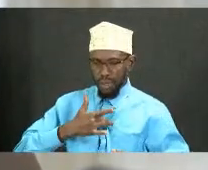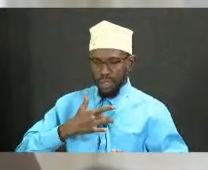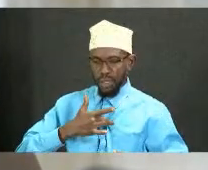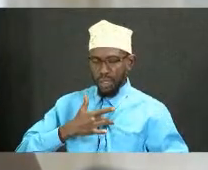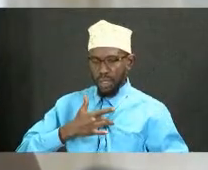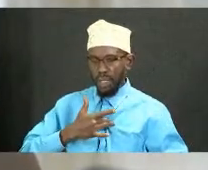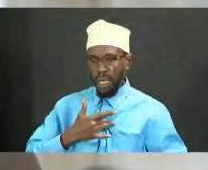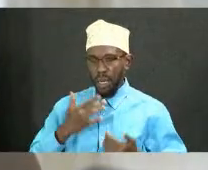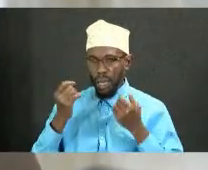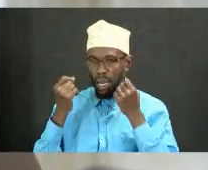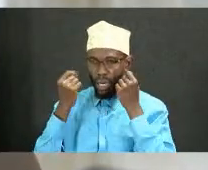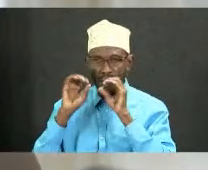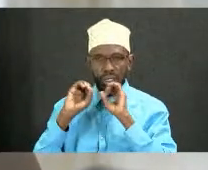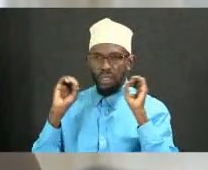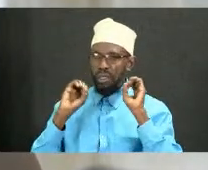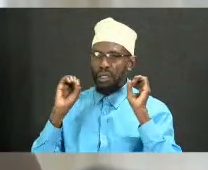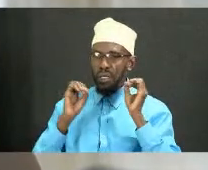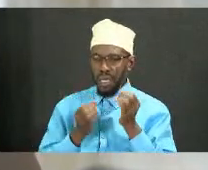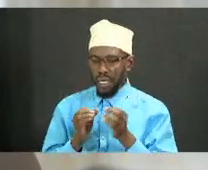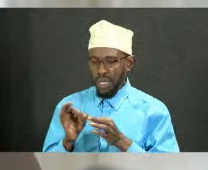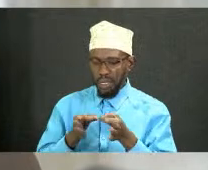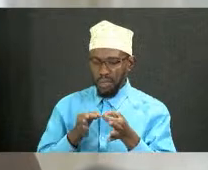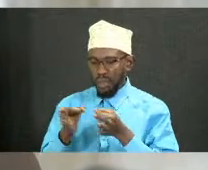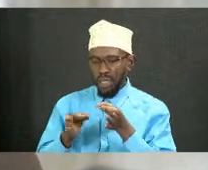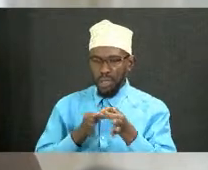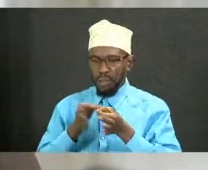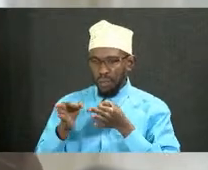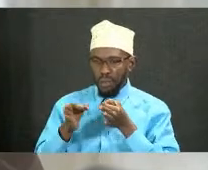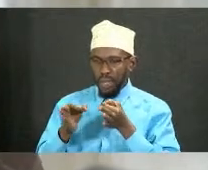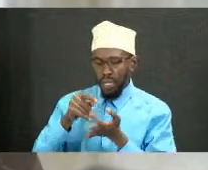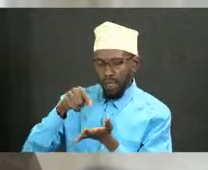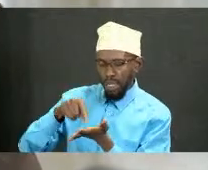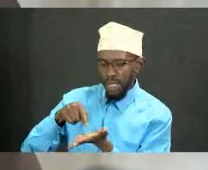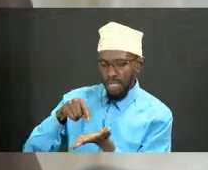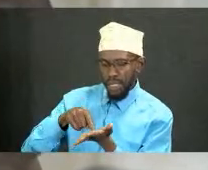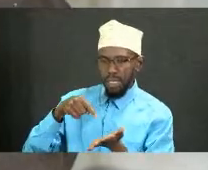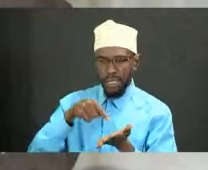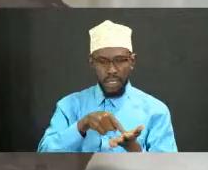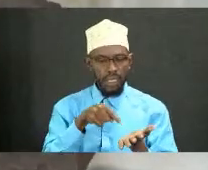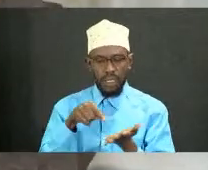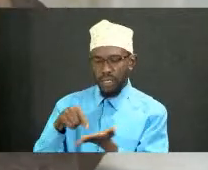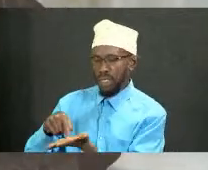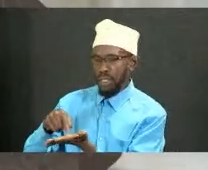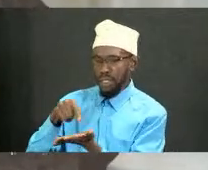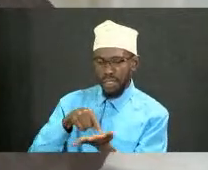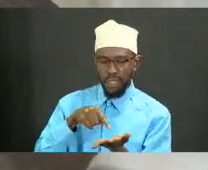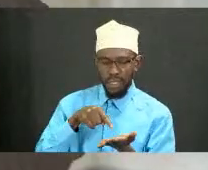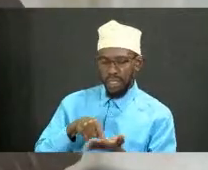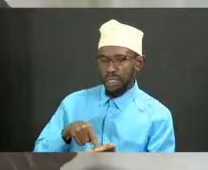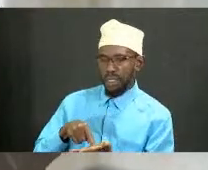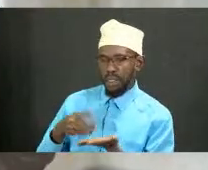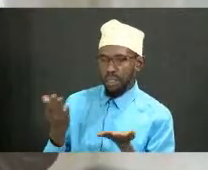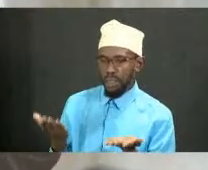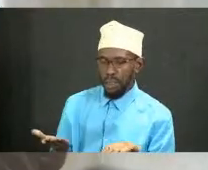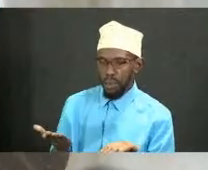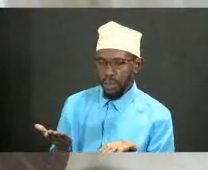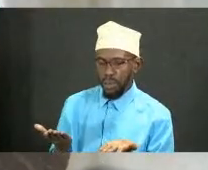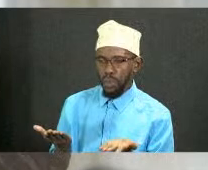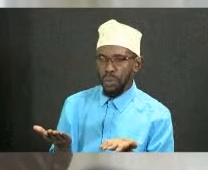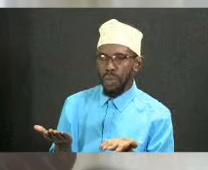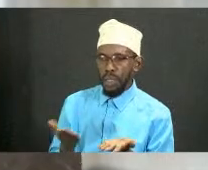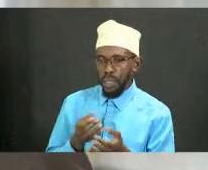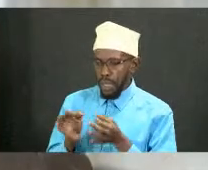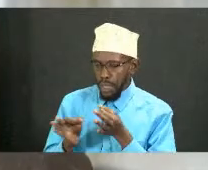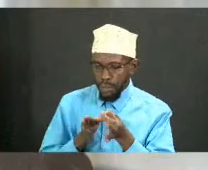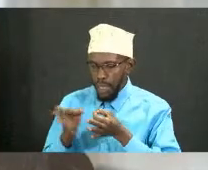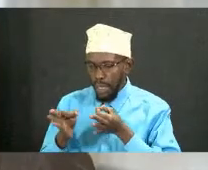ziko na hawaezi ji explain, wakuja waseme na hisi hivi kwa sababu nimeona hii na hii na hii, ama wakuje tu